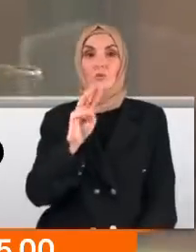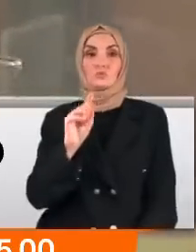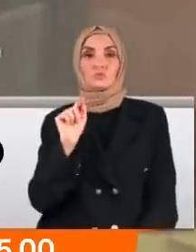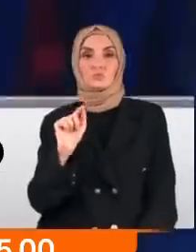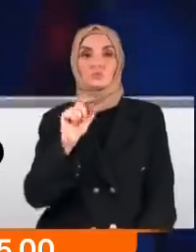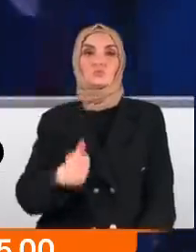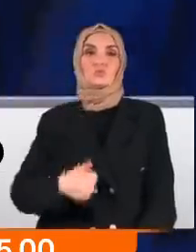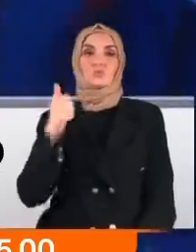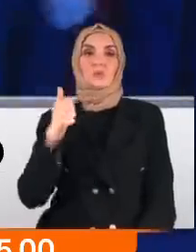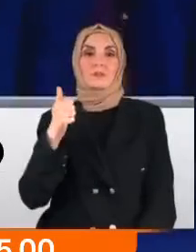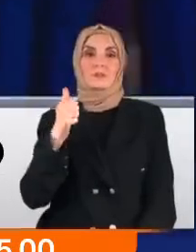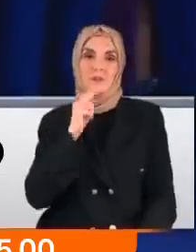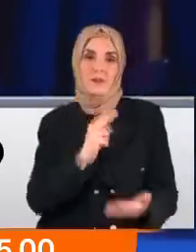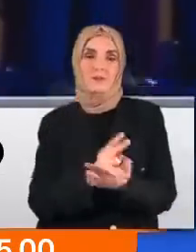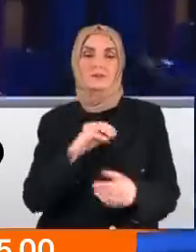sandığa gidecek.